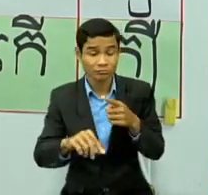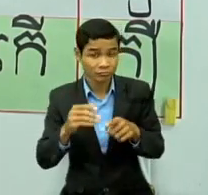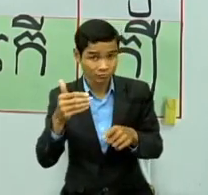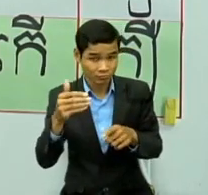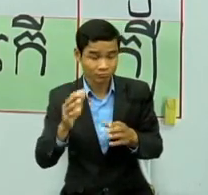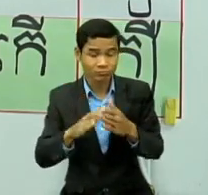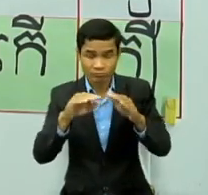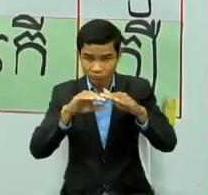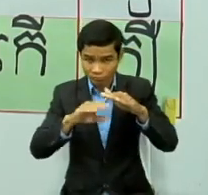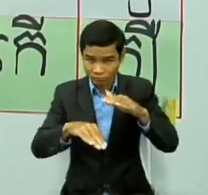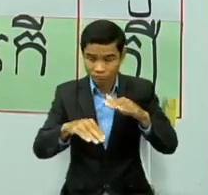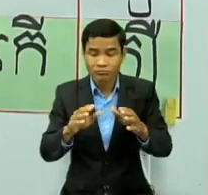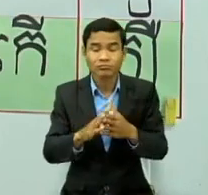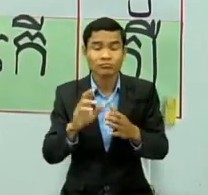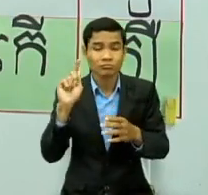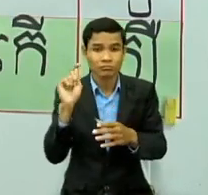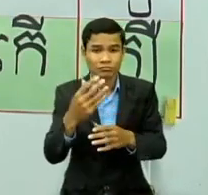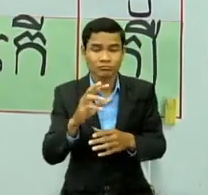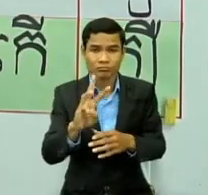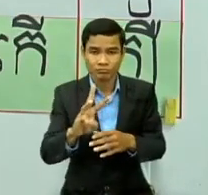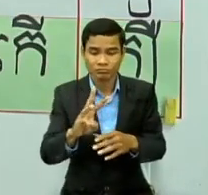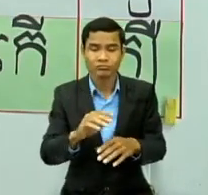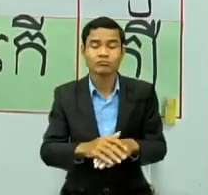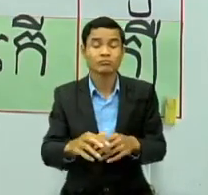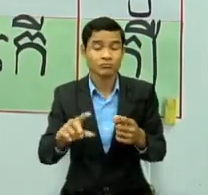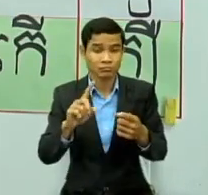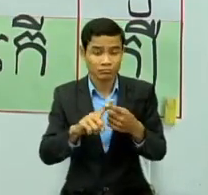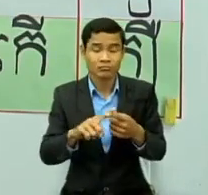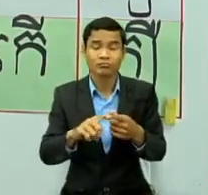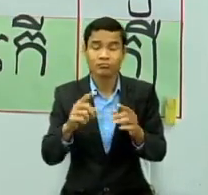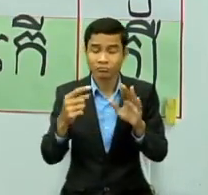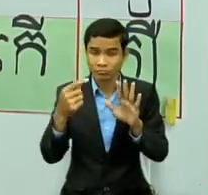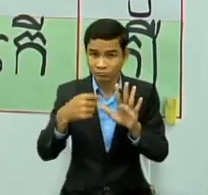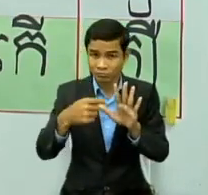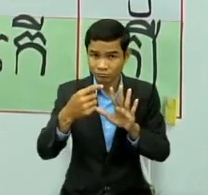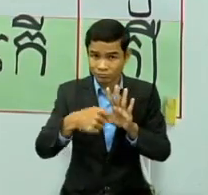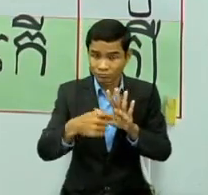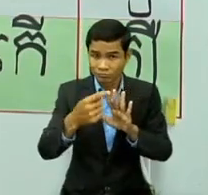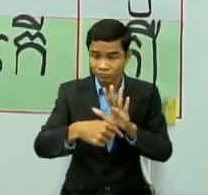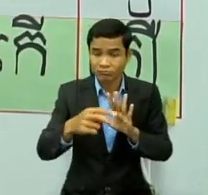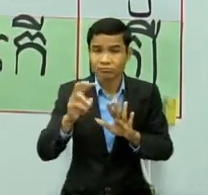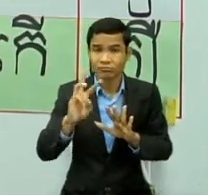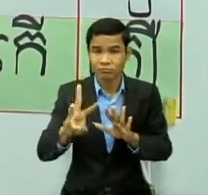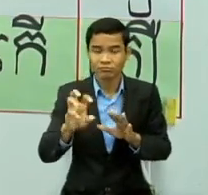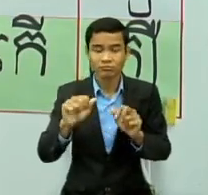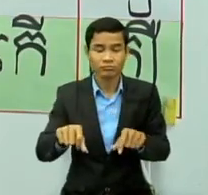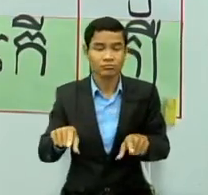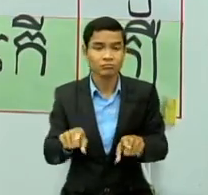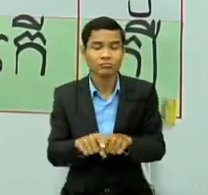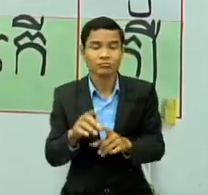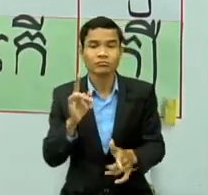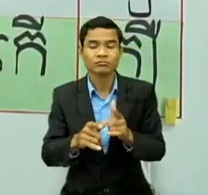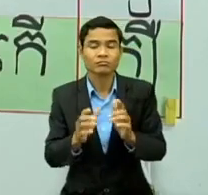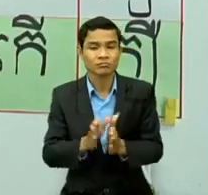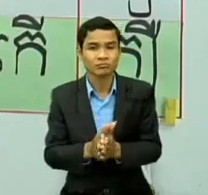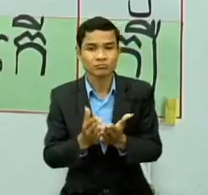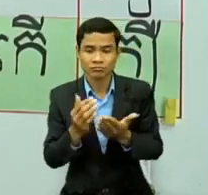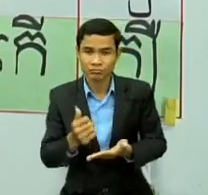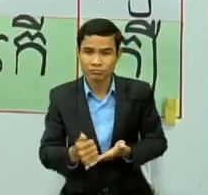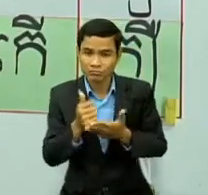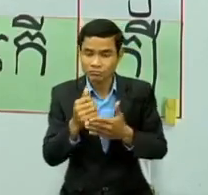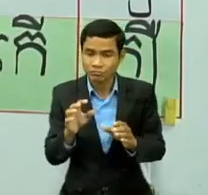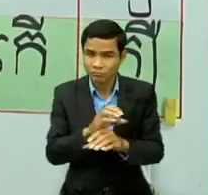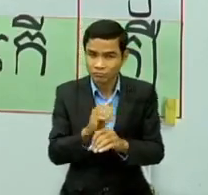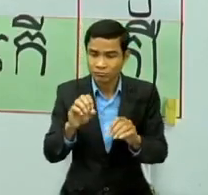ងក្រោមចារូបភាពចំនួន3ហើយនឹងស្រាក់3ចំណែកកូនកូនដែលមិនមានសិភៅចំនួនទេកូនកូនត្រៀមមើលអ្ន